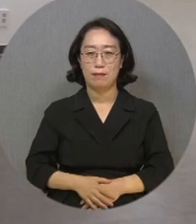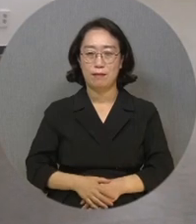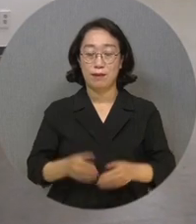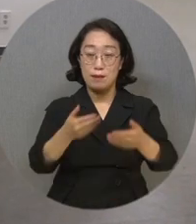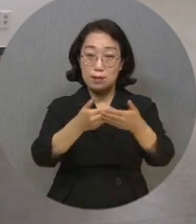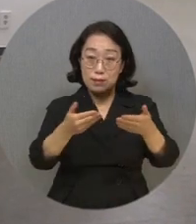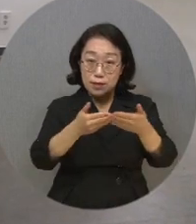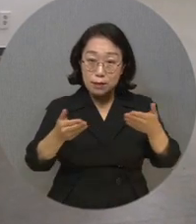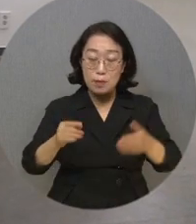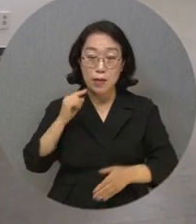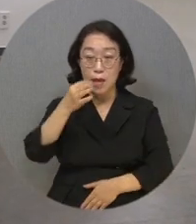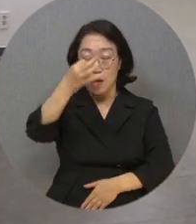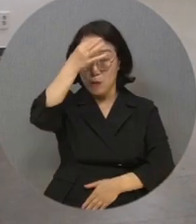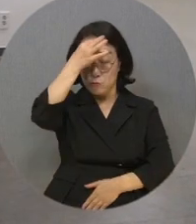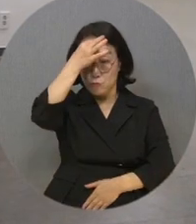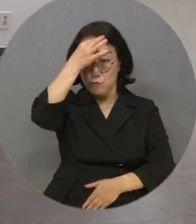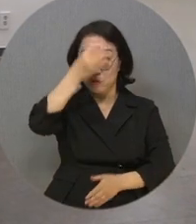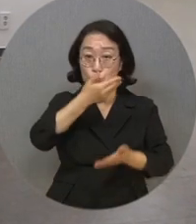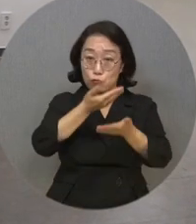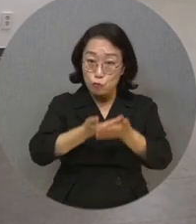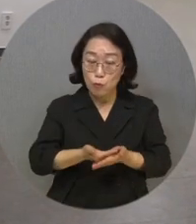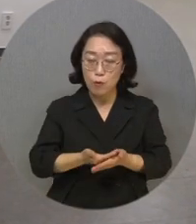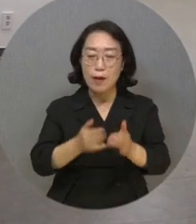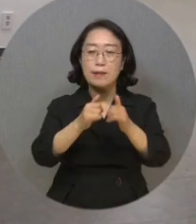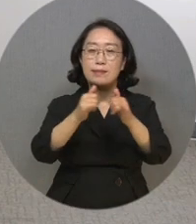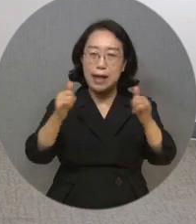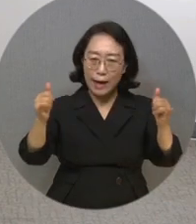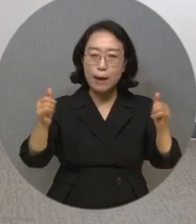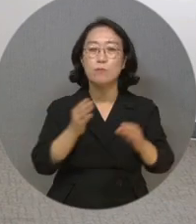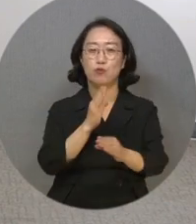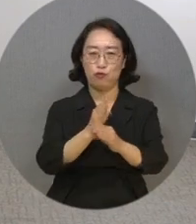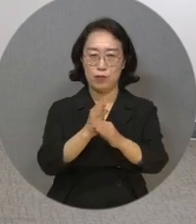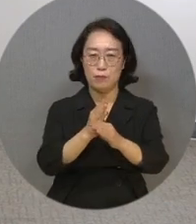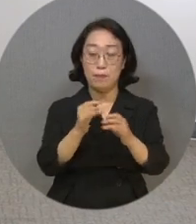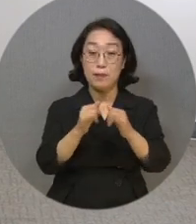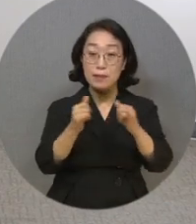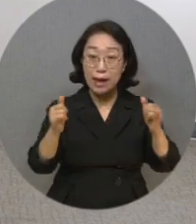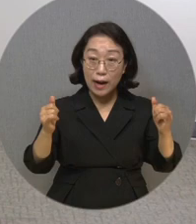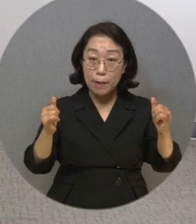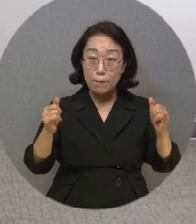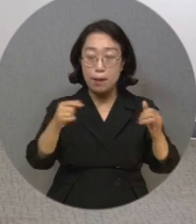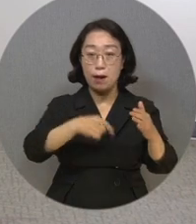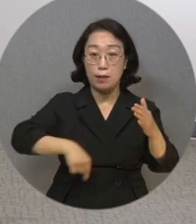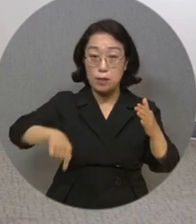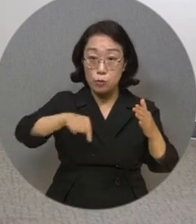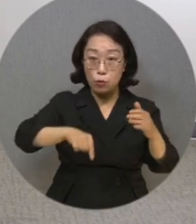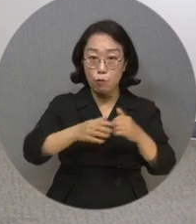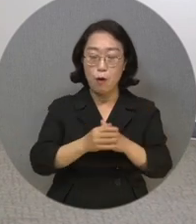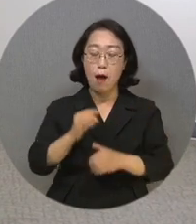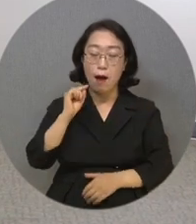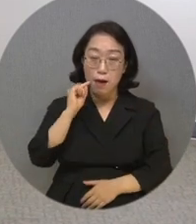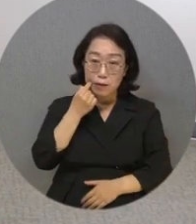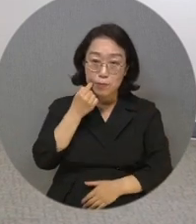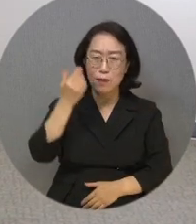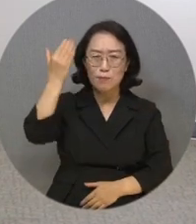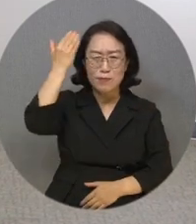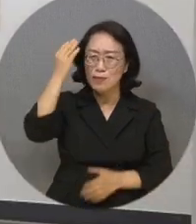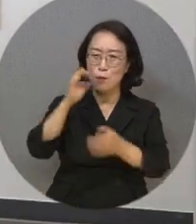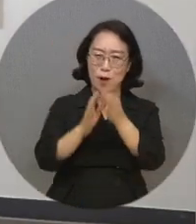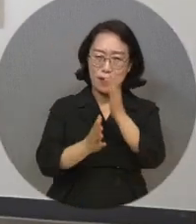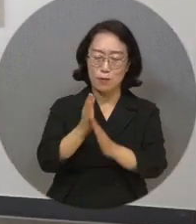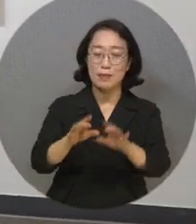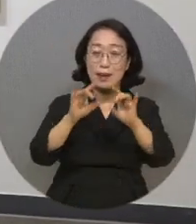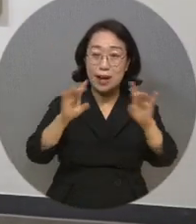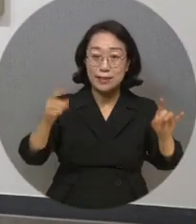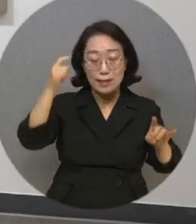작가는 예술의 궁극적 가치는 인간을 위한 것이며 그 인간이라는 테두리 안에서 미학적 지식을 떠나